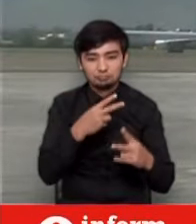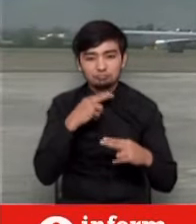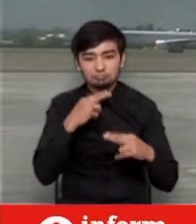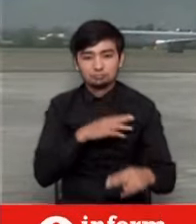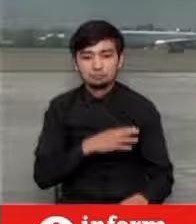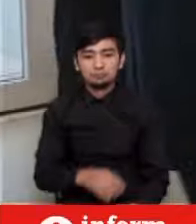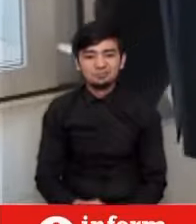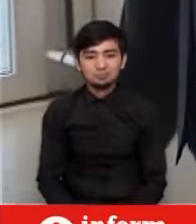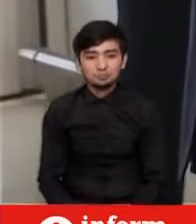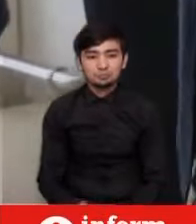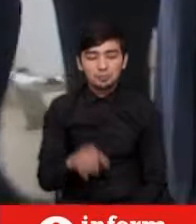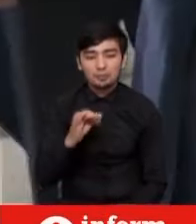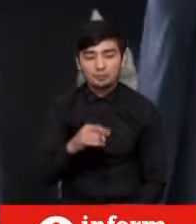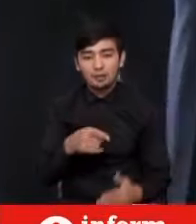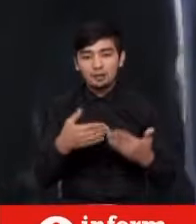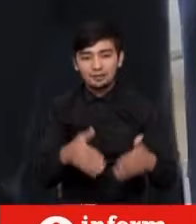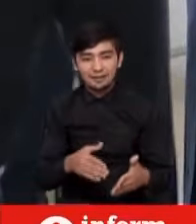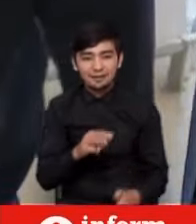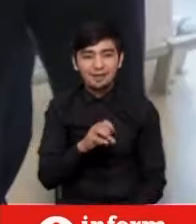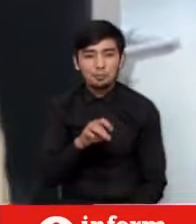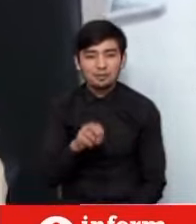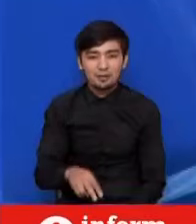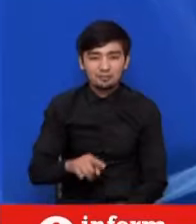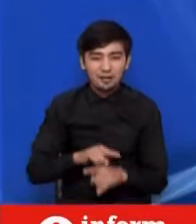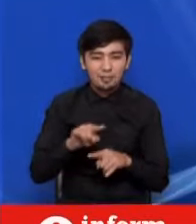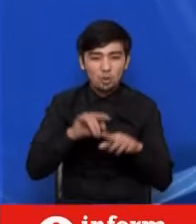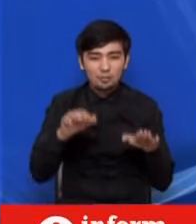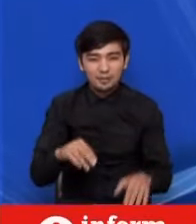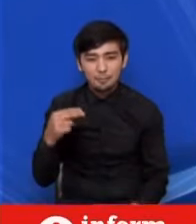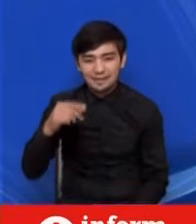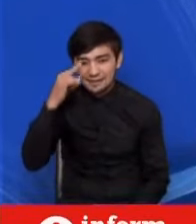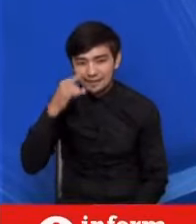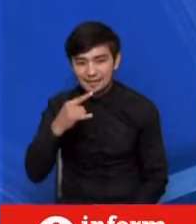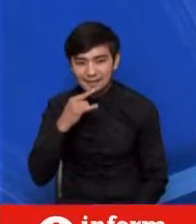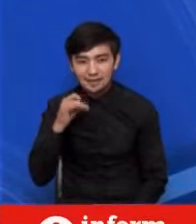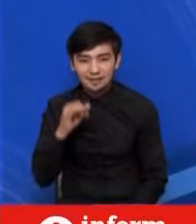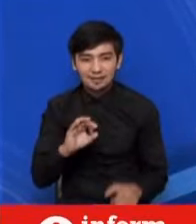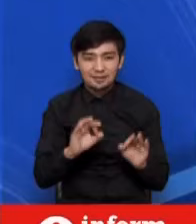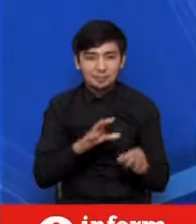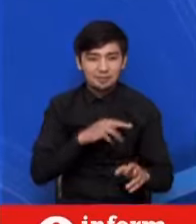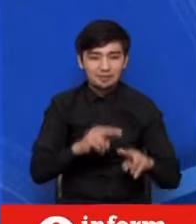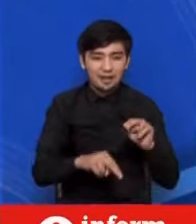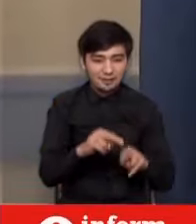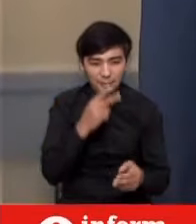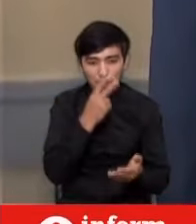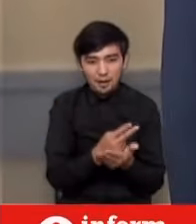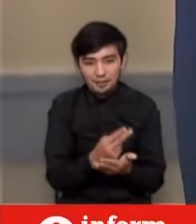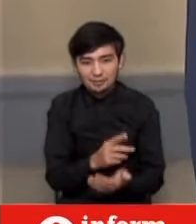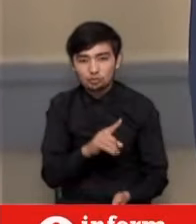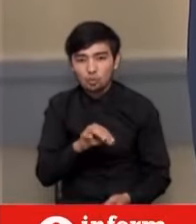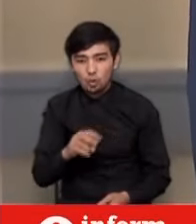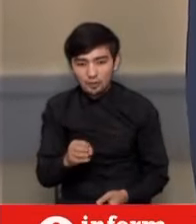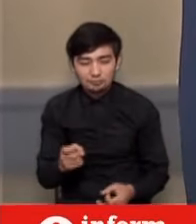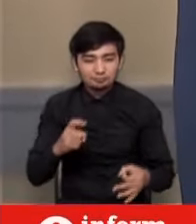государства накануне открытия терминала президента Казахстана проинформировали о ходе строительства и показали зоны регистрации